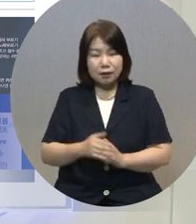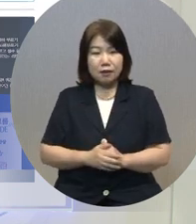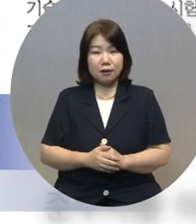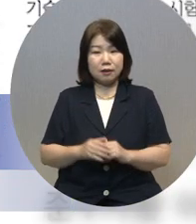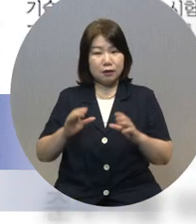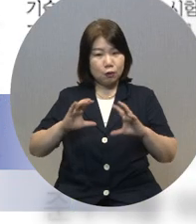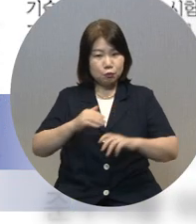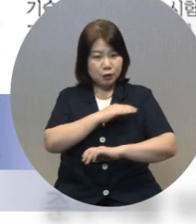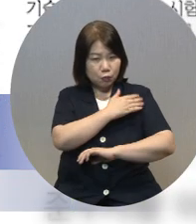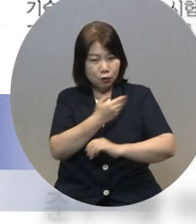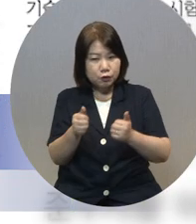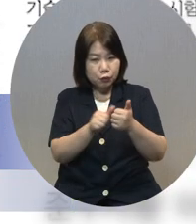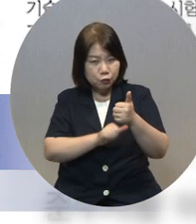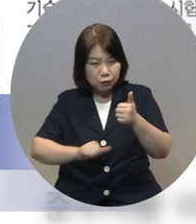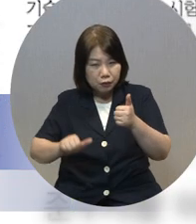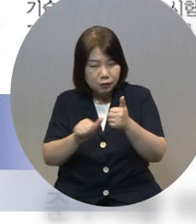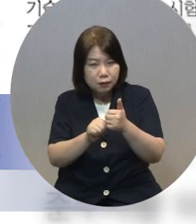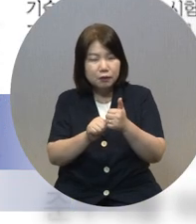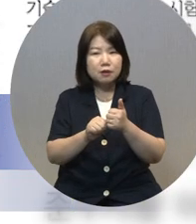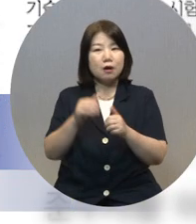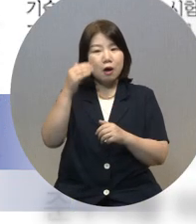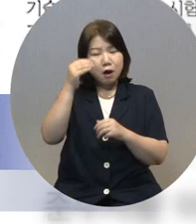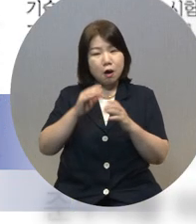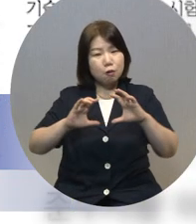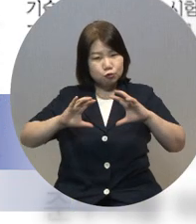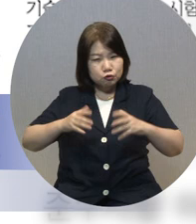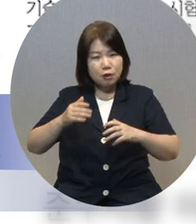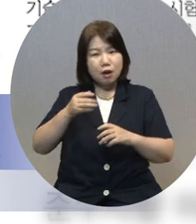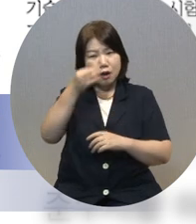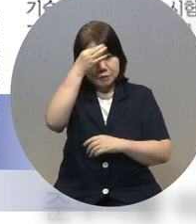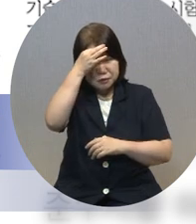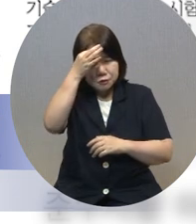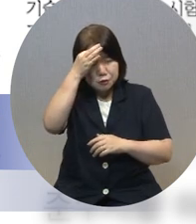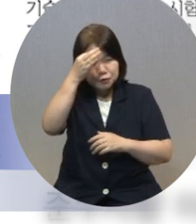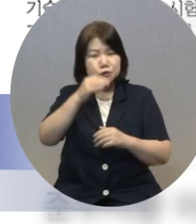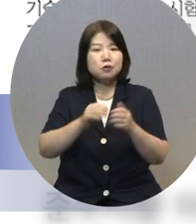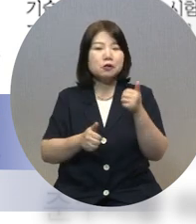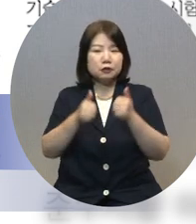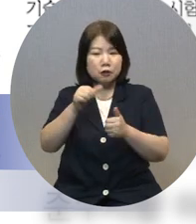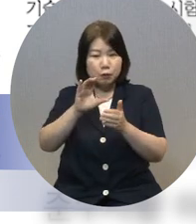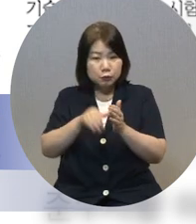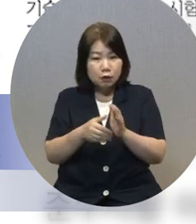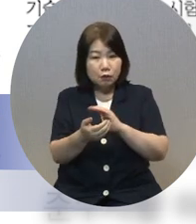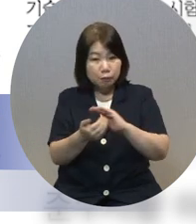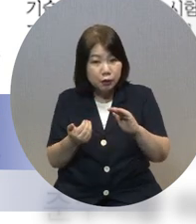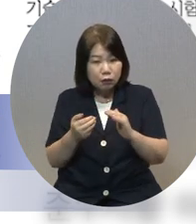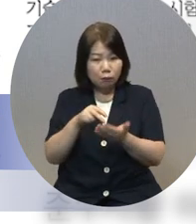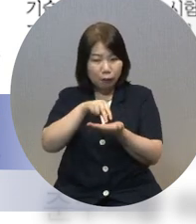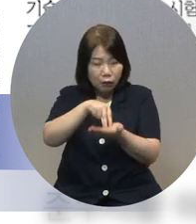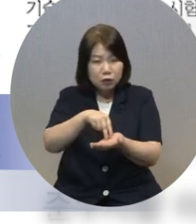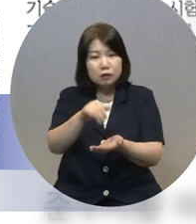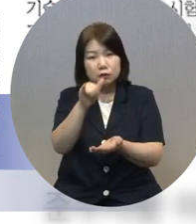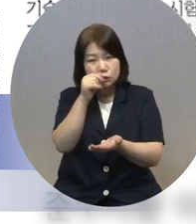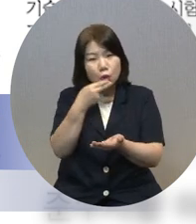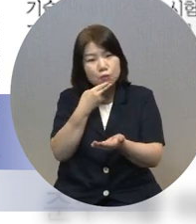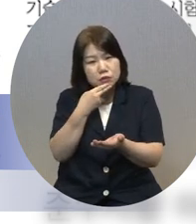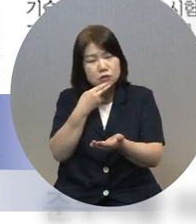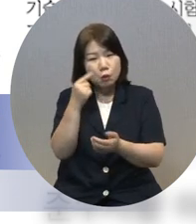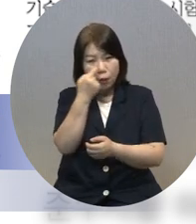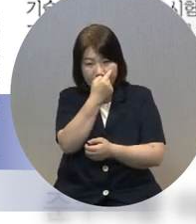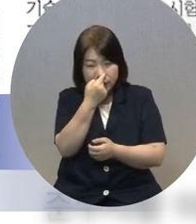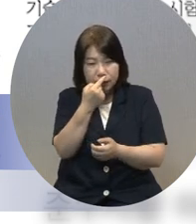됩니다 국민권익위원회가 국가 기술자격 시험장의이 승강기 설치 정보를 사전에 제공하는 방안을